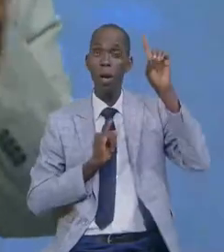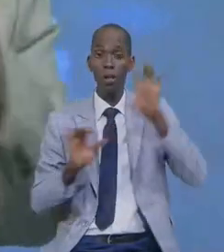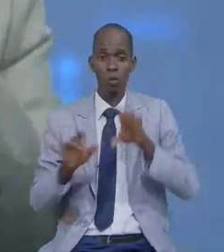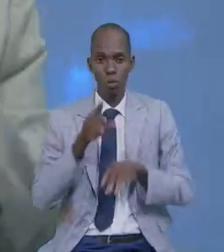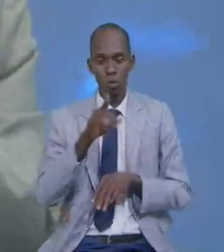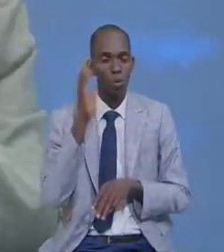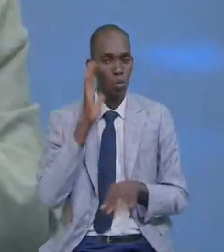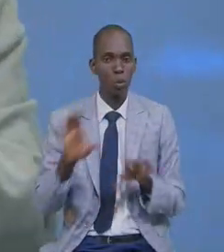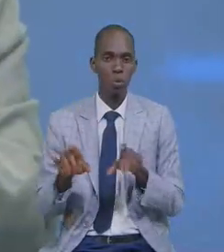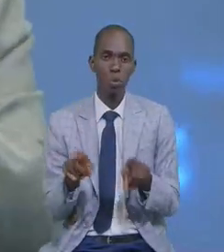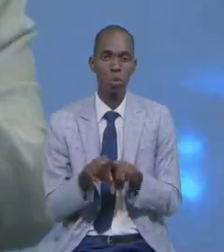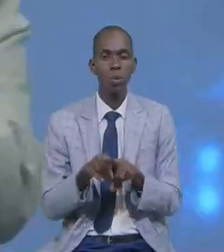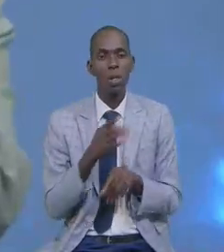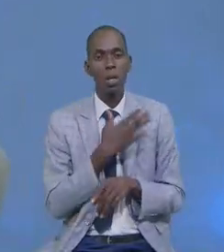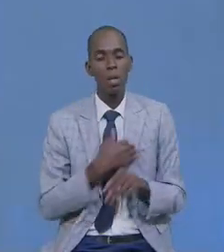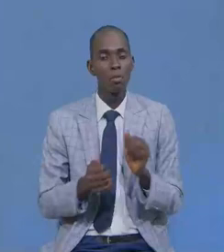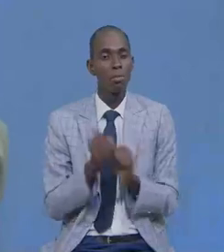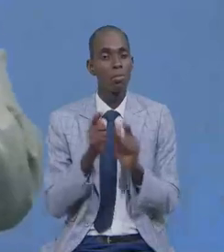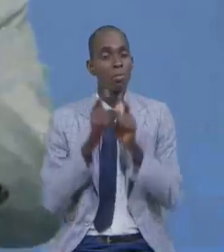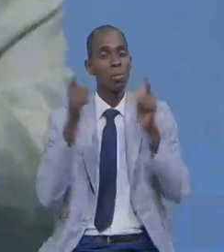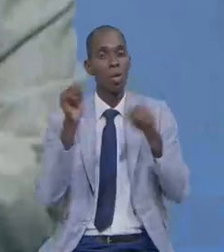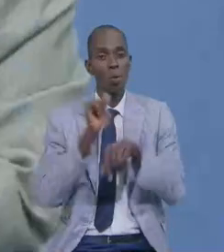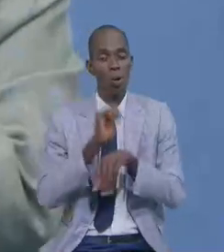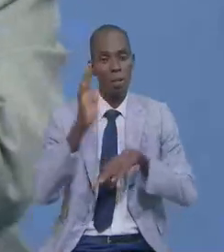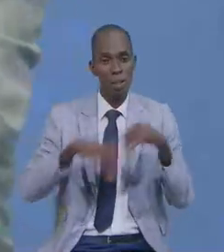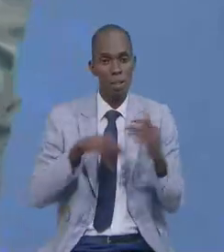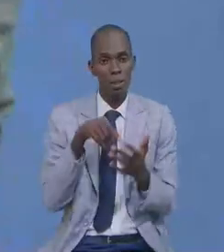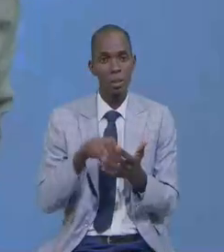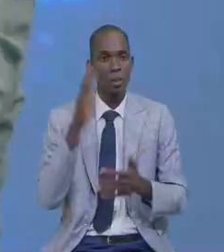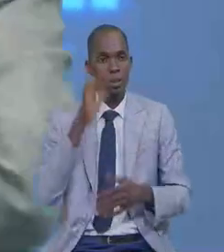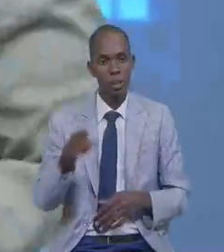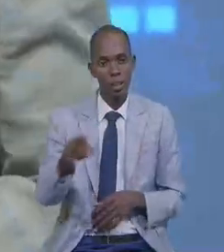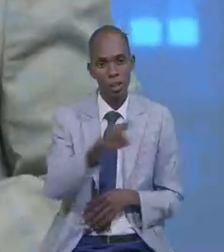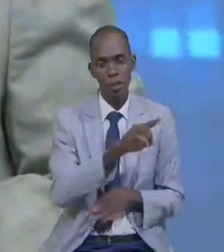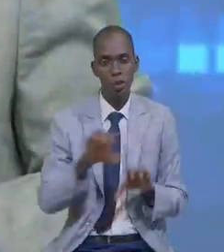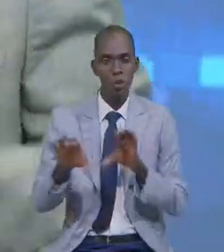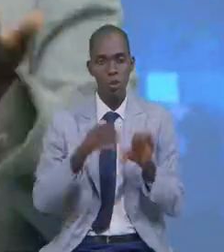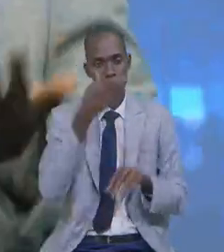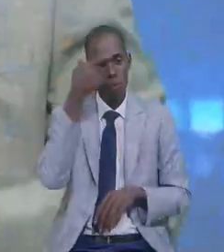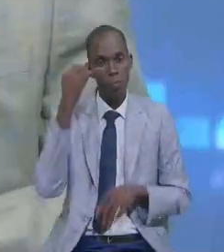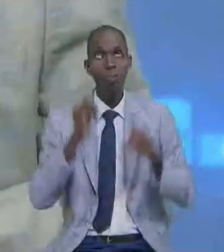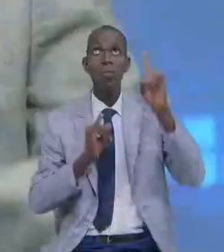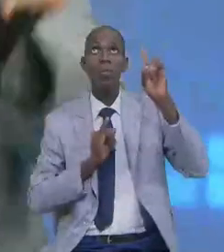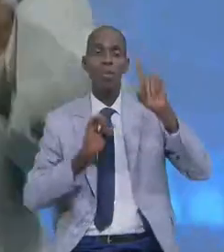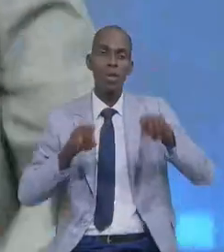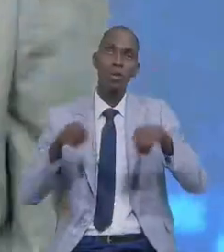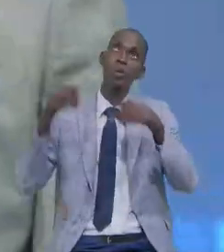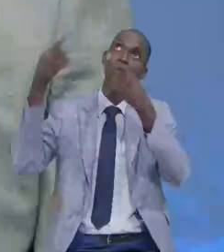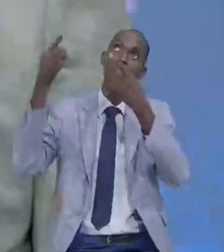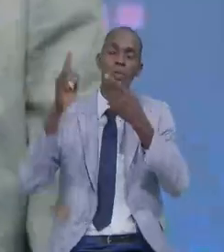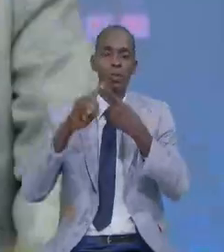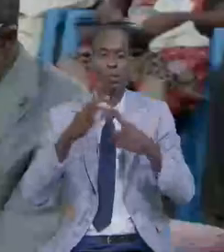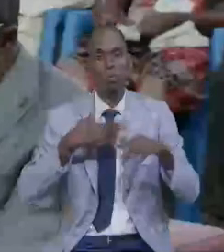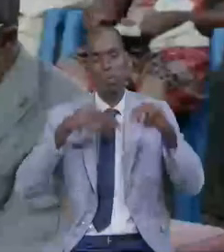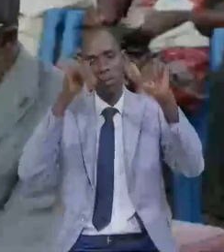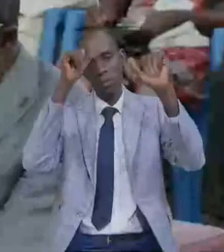il en fera de plus grandes parce que je m'en vais au Père. Voyons le